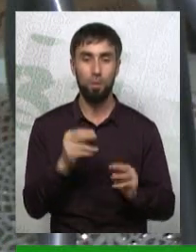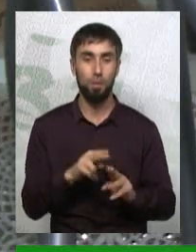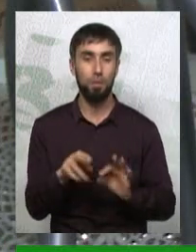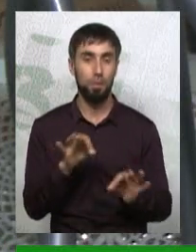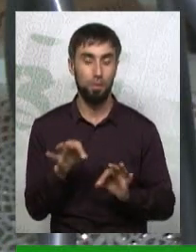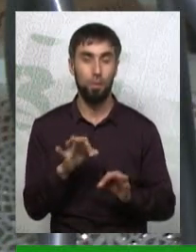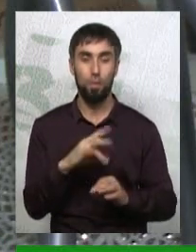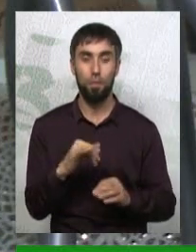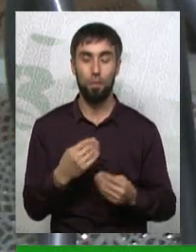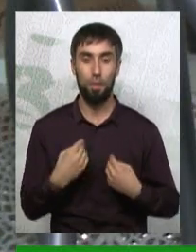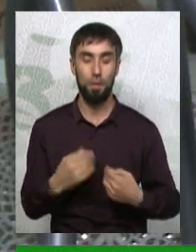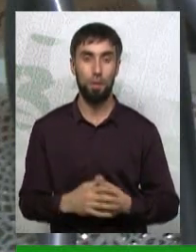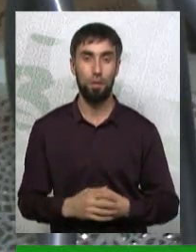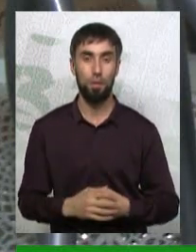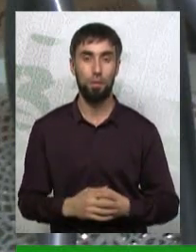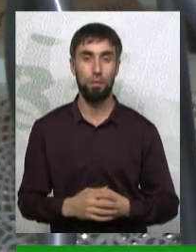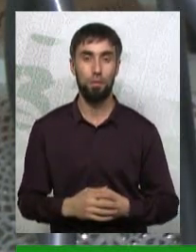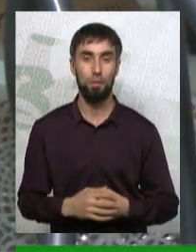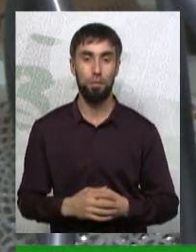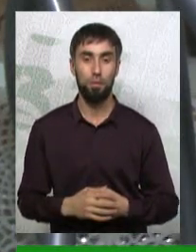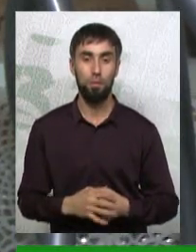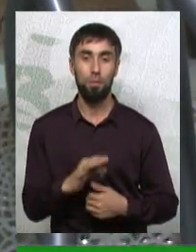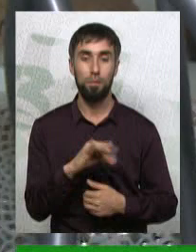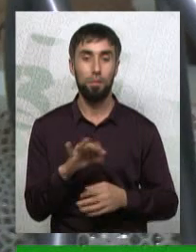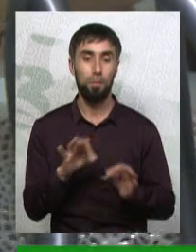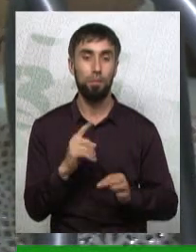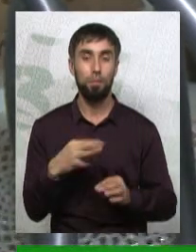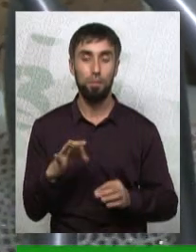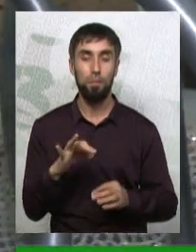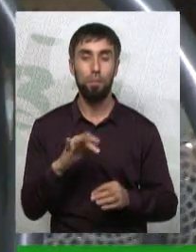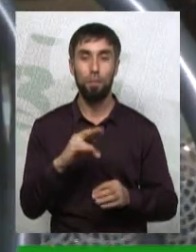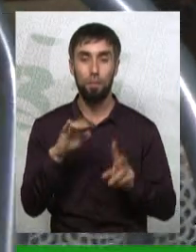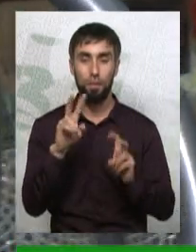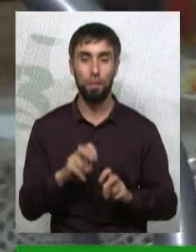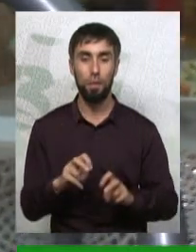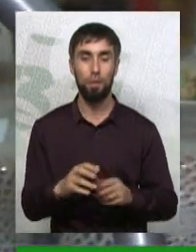еду они дали. Они выбрали, потому что они провели